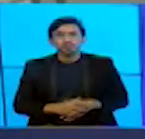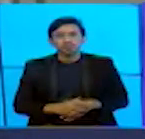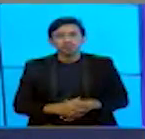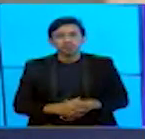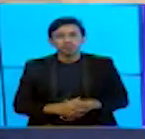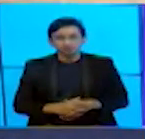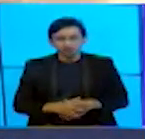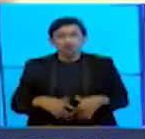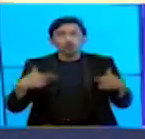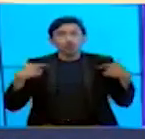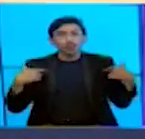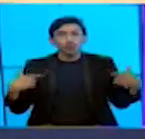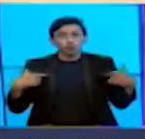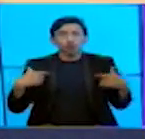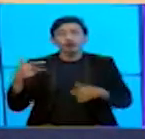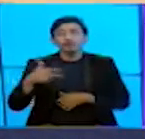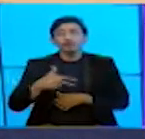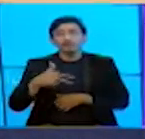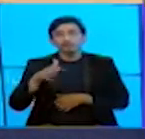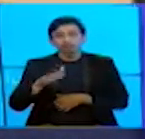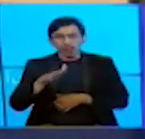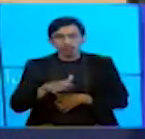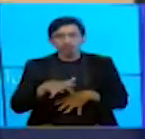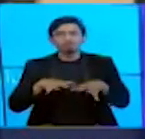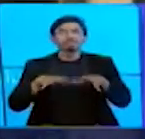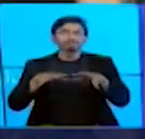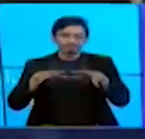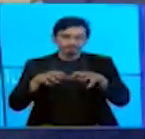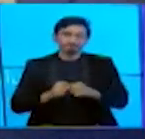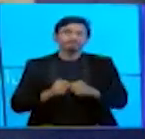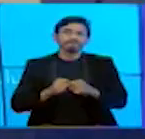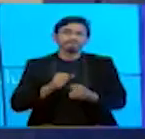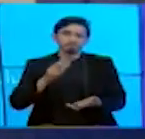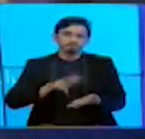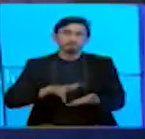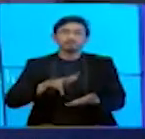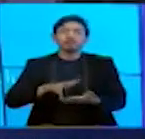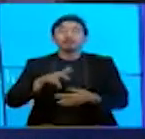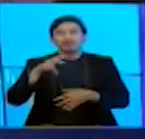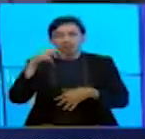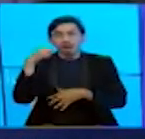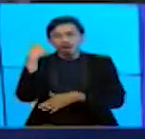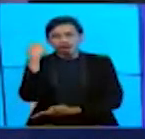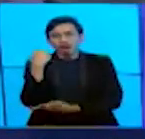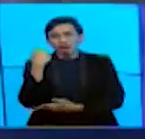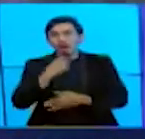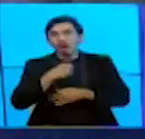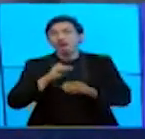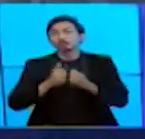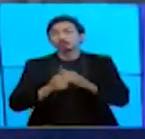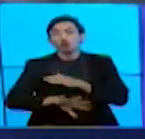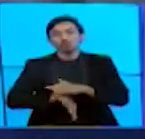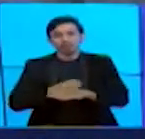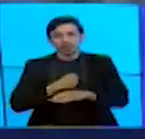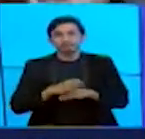Gubernur Sulawesi Selatan Nurdin Abdullah ditahan setelah ditetapkan sebagai tersangka kasus korupsi. Kasus yang menjerat Gubernur yang dikenal anti korupsi ini terkait suap dan